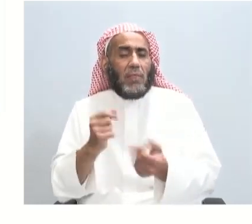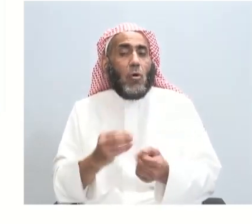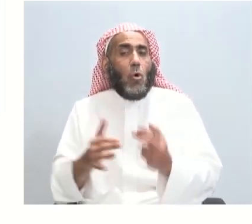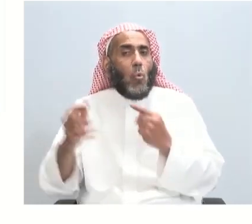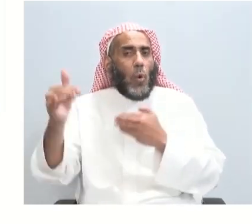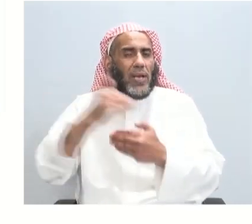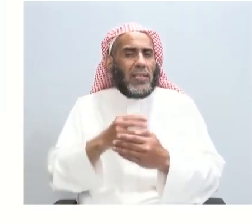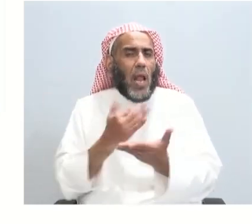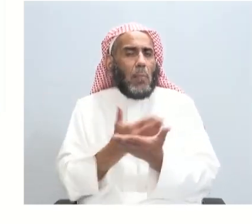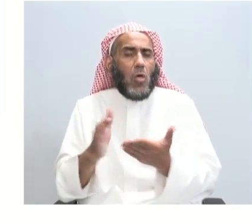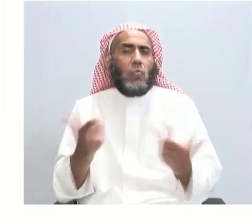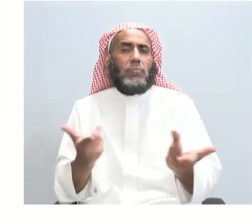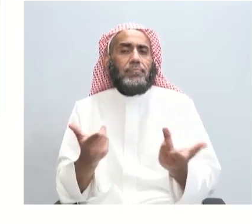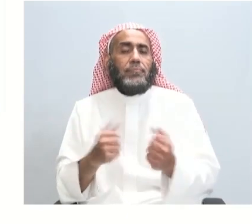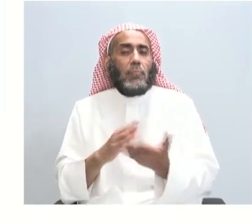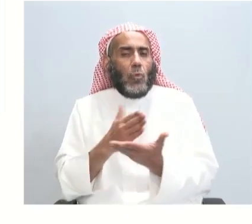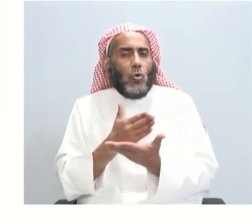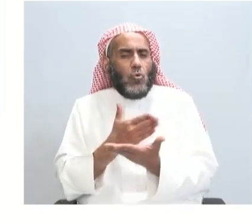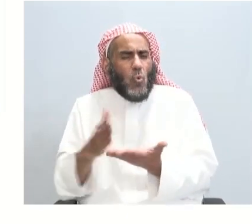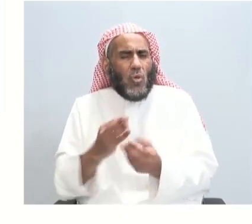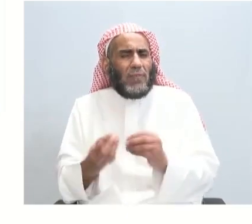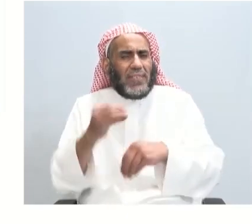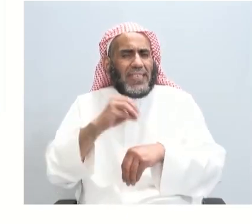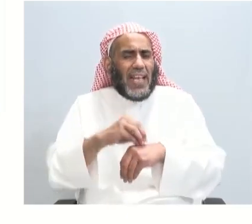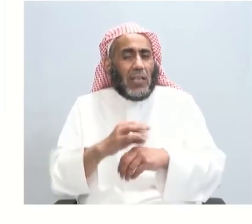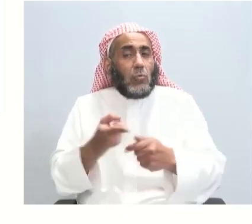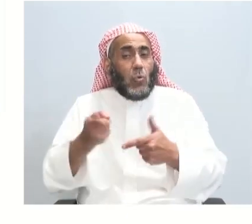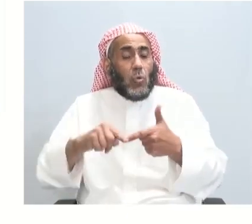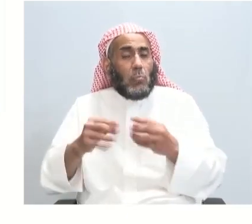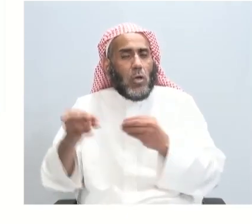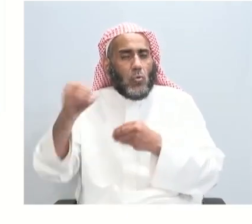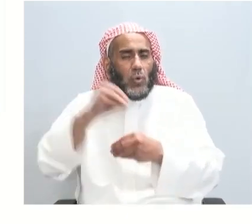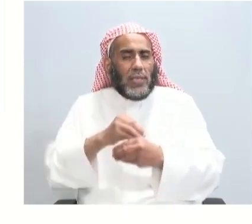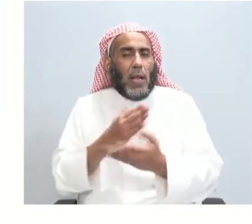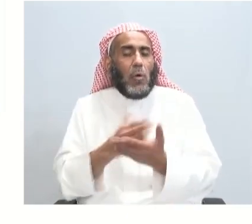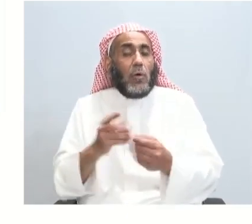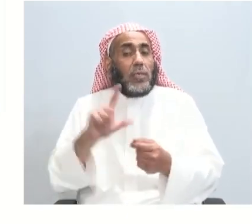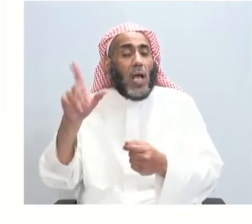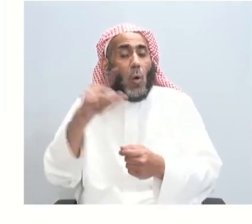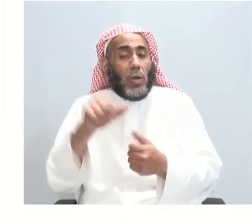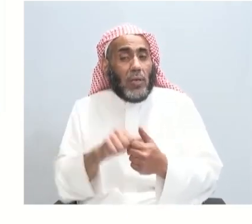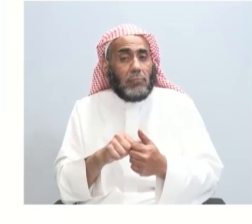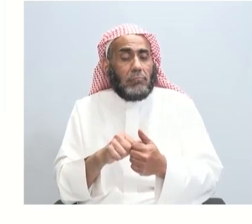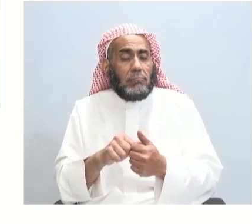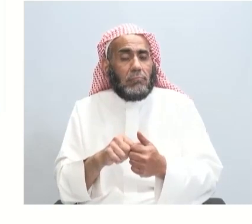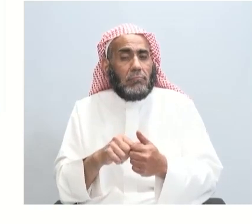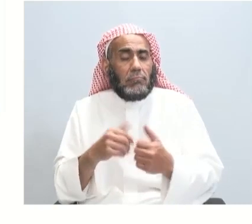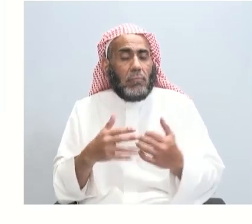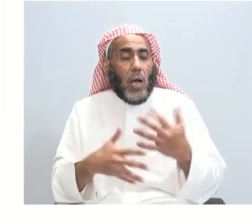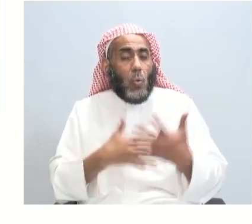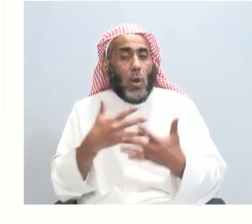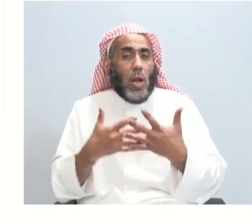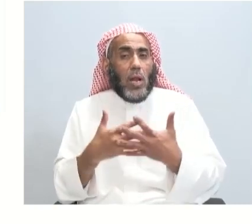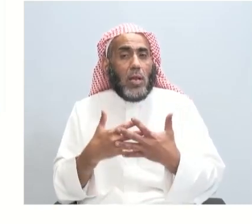ورد المحذوف منه، يعني أن يحذف الزائد ثم يرد المحذوف، ما رأيك؟ صحيح أم خاطئ؟